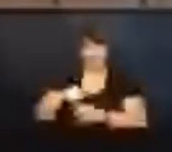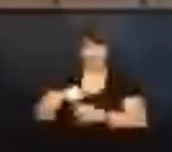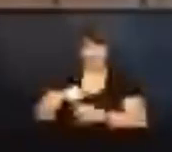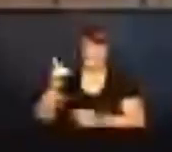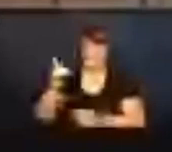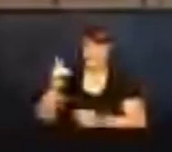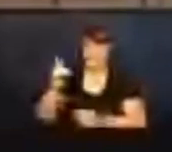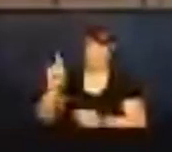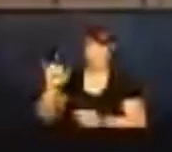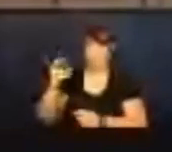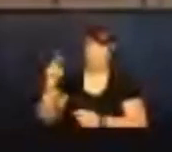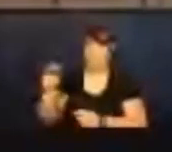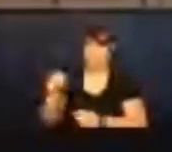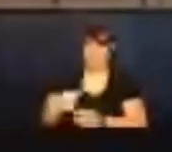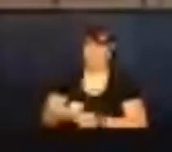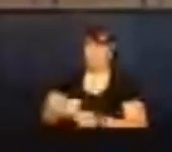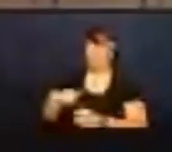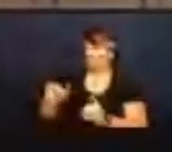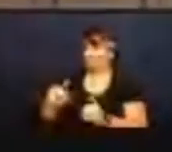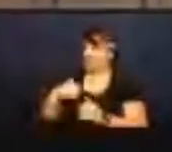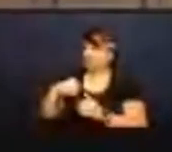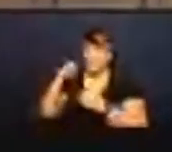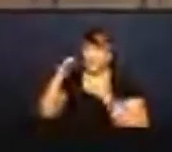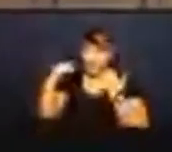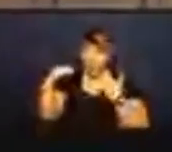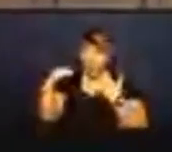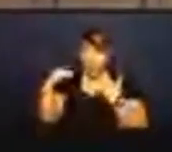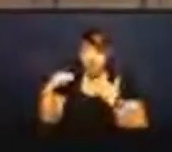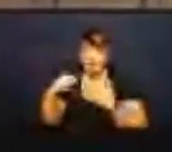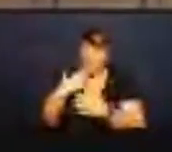ya superintendent. Asante sana